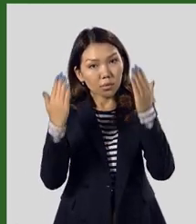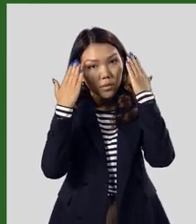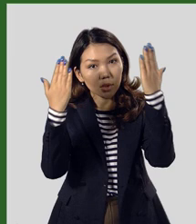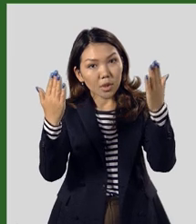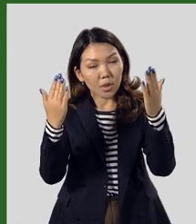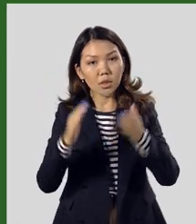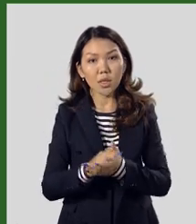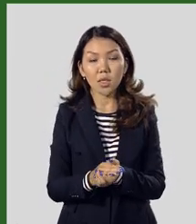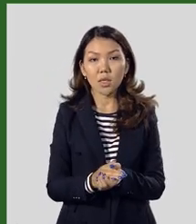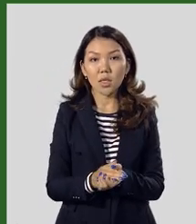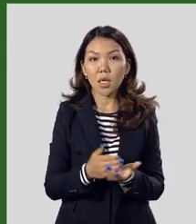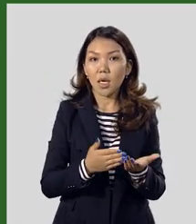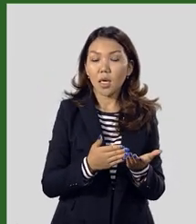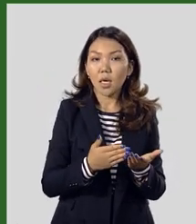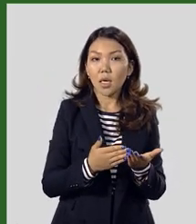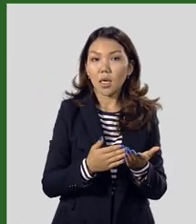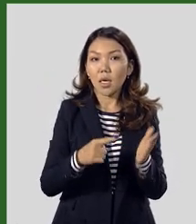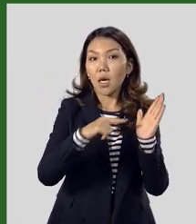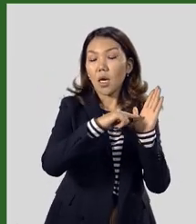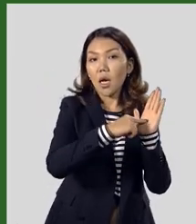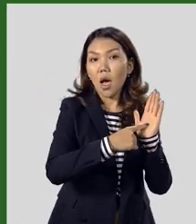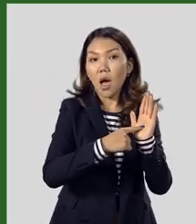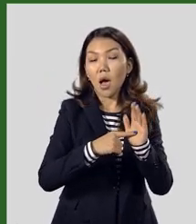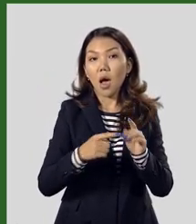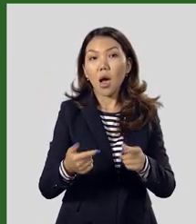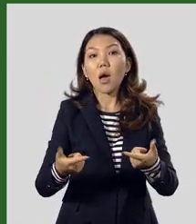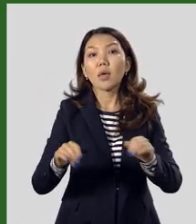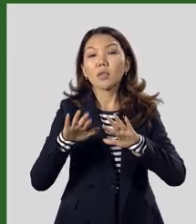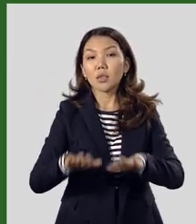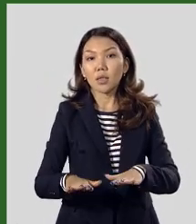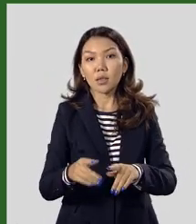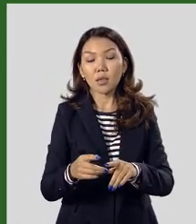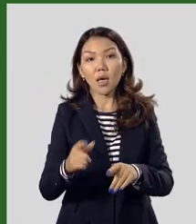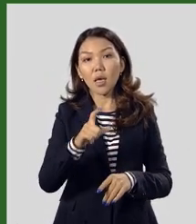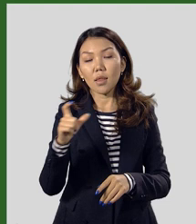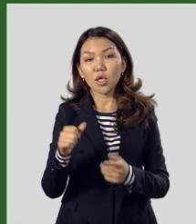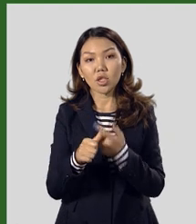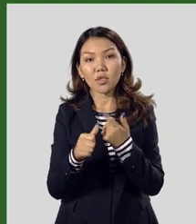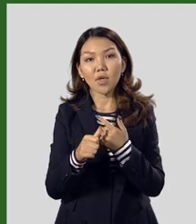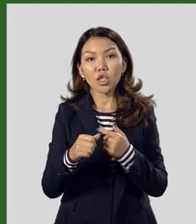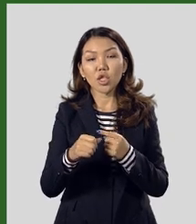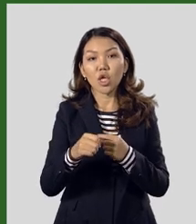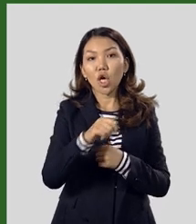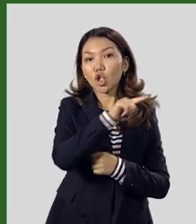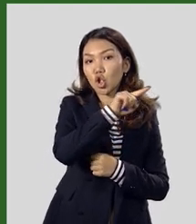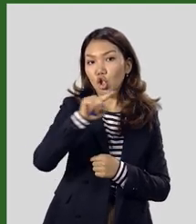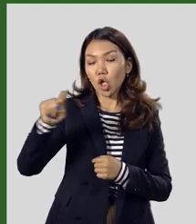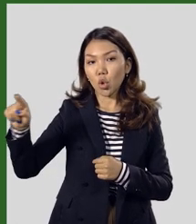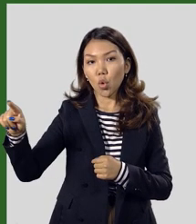следовать координатам. Этаж называется широтой, номер квартиры –